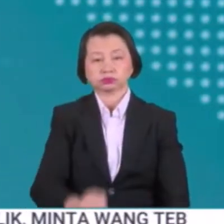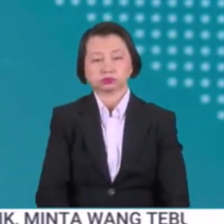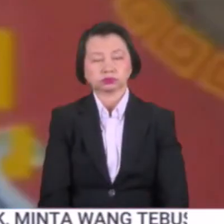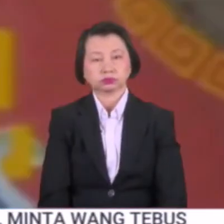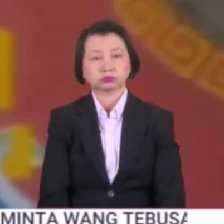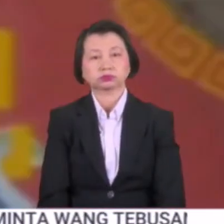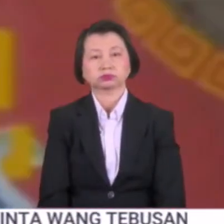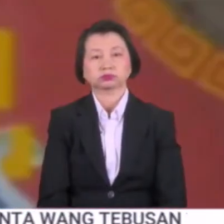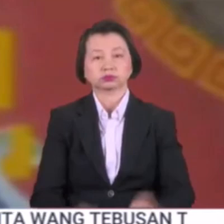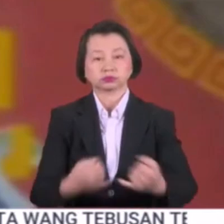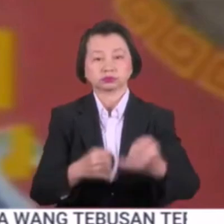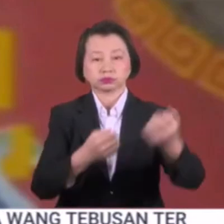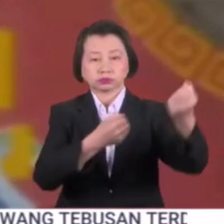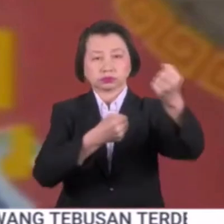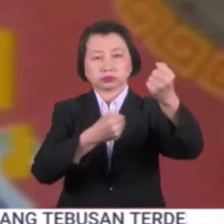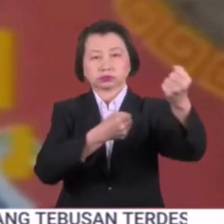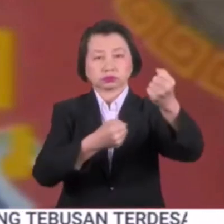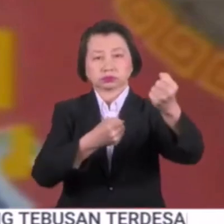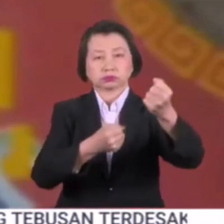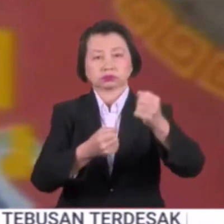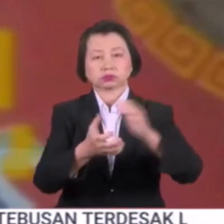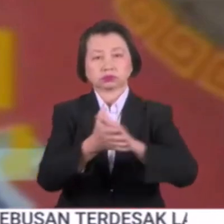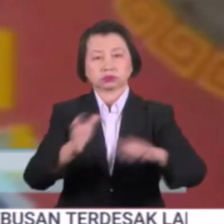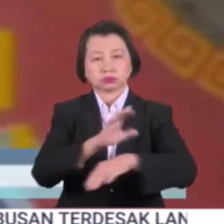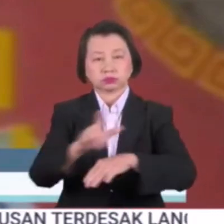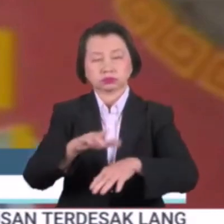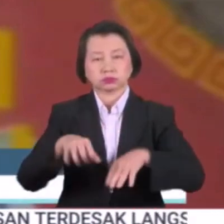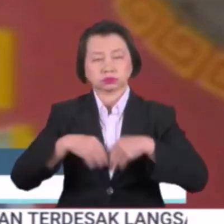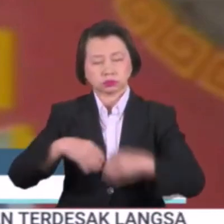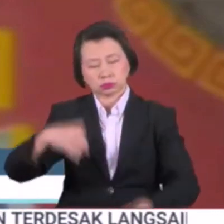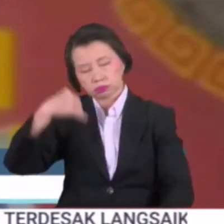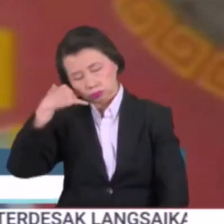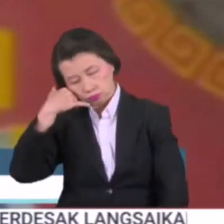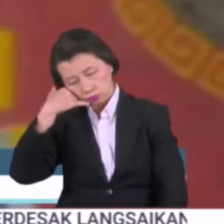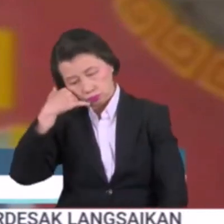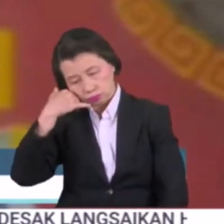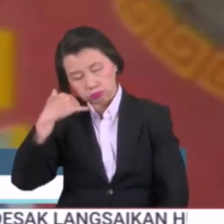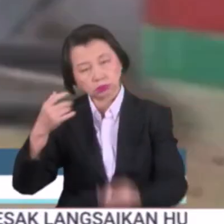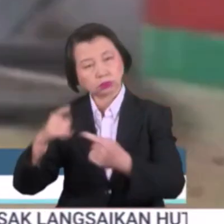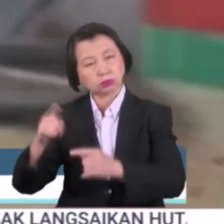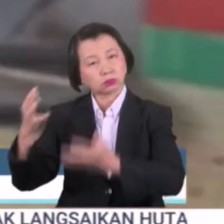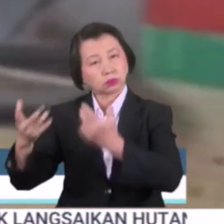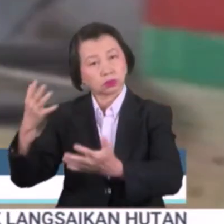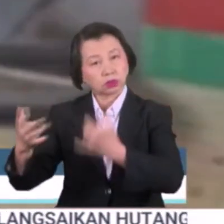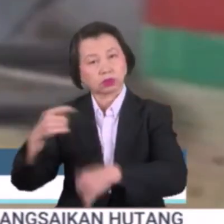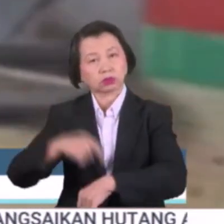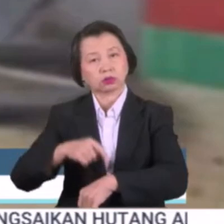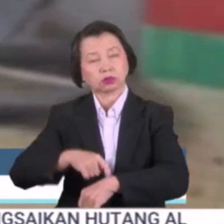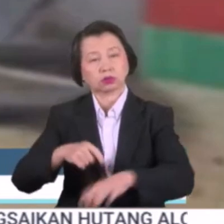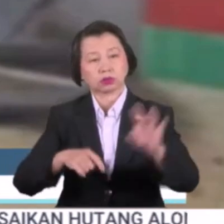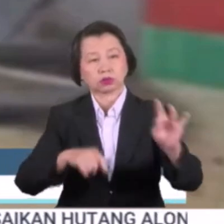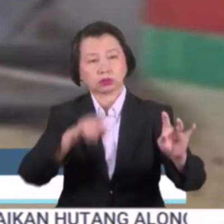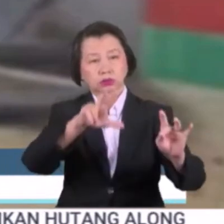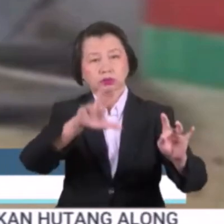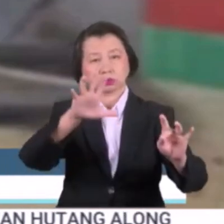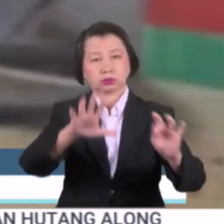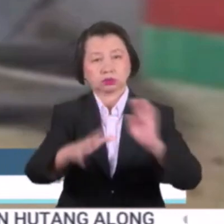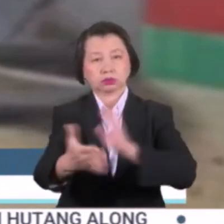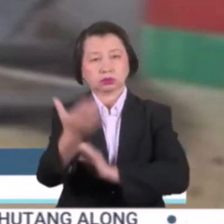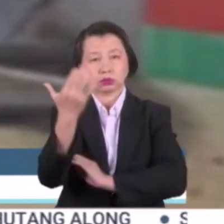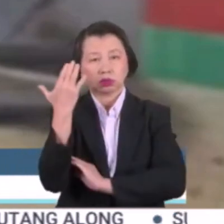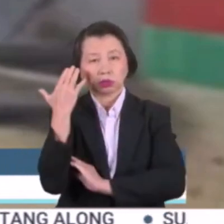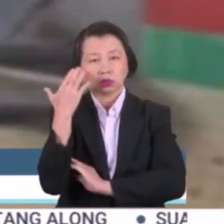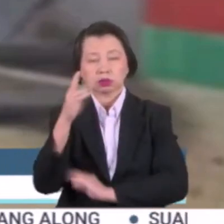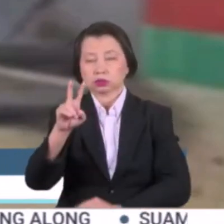30%. jabatan Bomba dan penyelamat Labuan menerima panggilan kecemasan berhubung kejadian kira-kira pukul 835